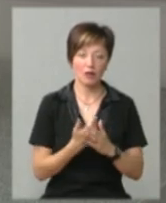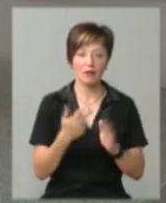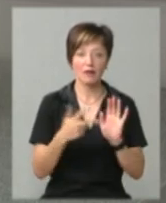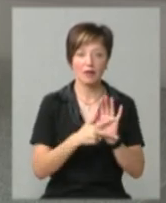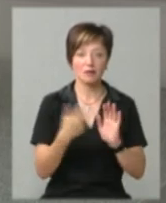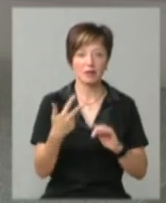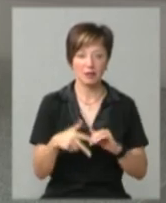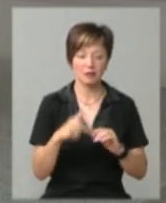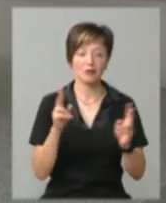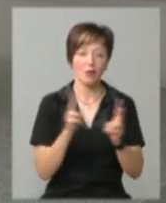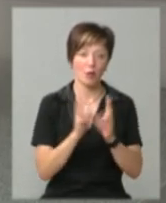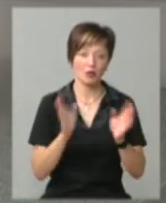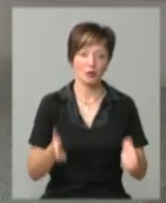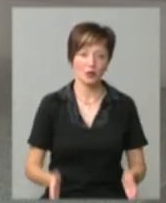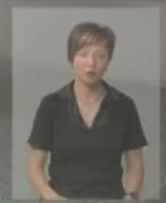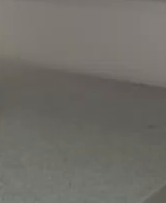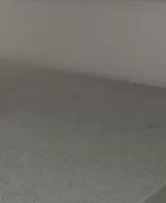у 20.30. Побачимось.